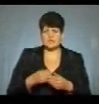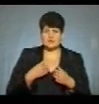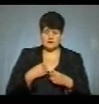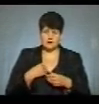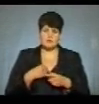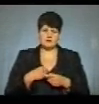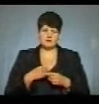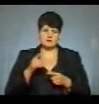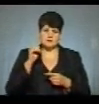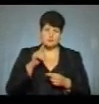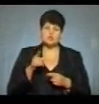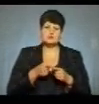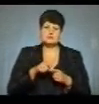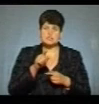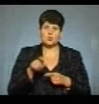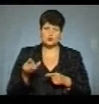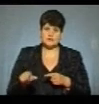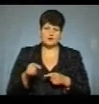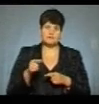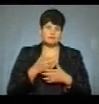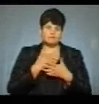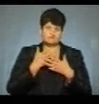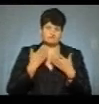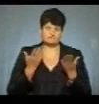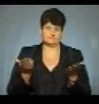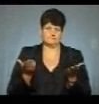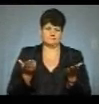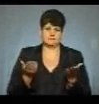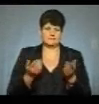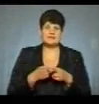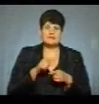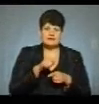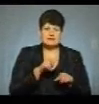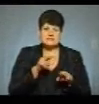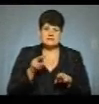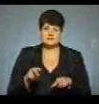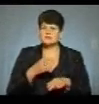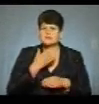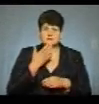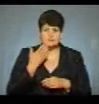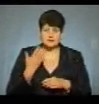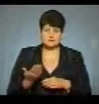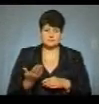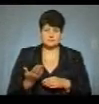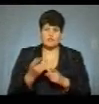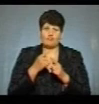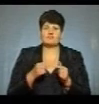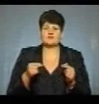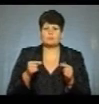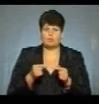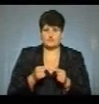впевнений, що таких людей не існує, таких свідків не існує.